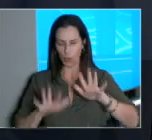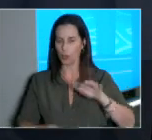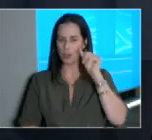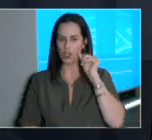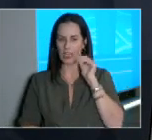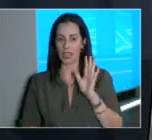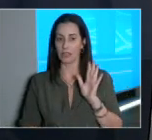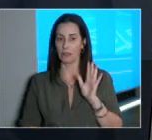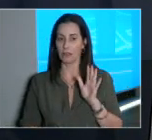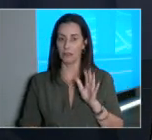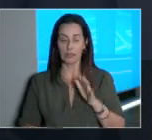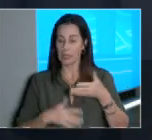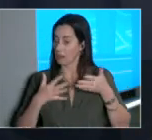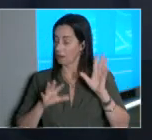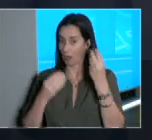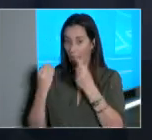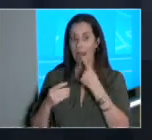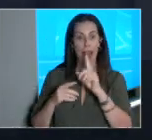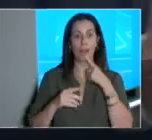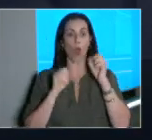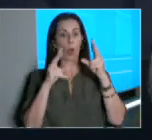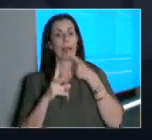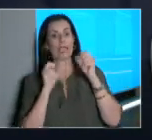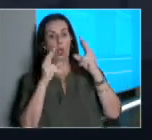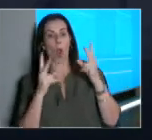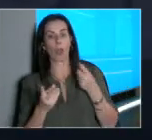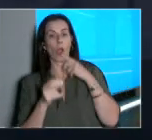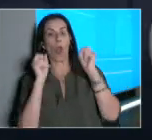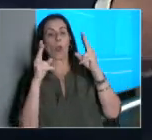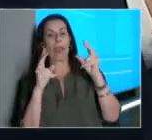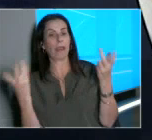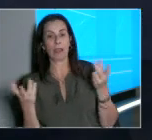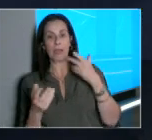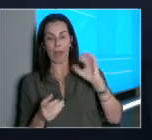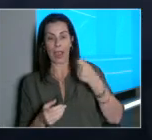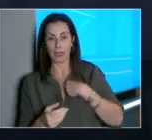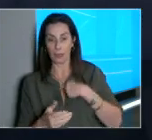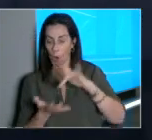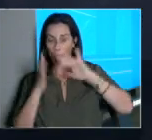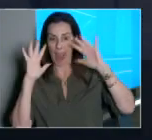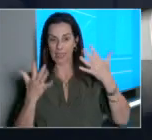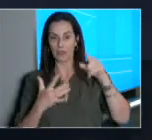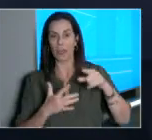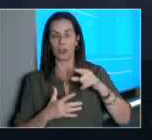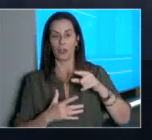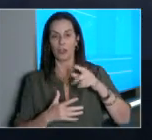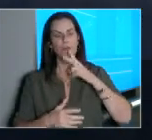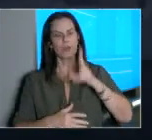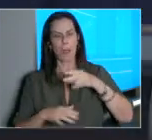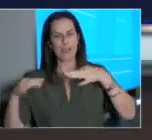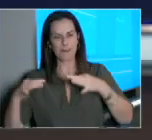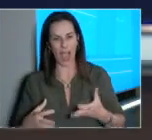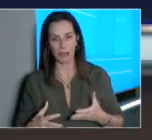באשכנזים. אוקיי. אל תגיד אוקיי. מה אתה אומר אוקיי? מה זה אוקיי? אם אני הייתי מקום עשירי שם והייתי משתלח